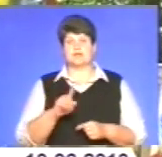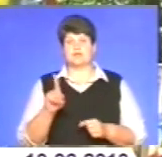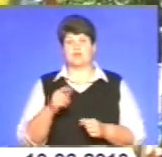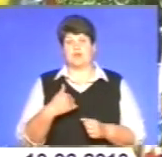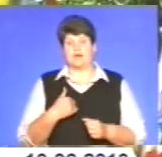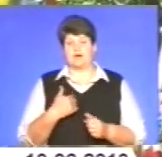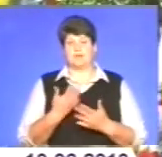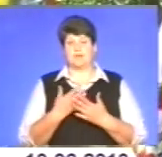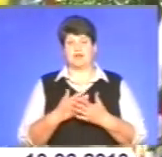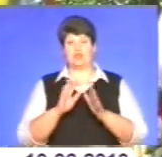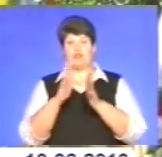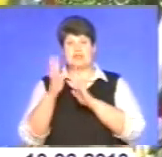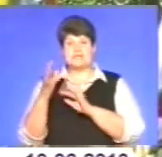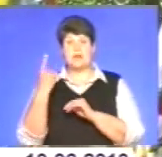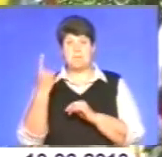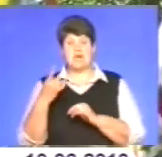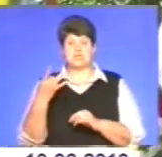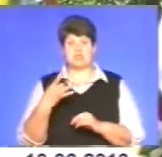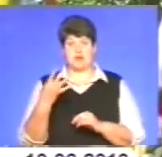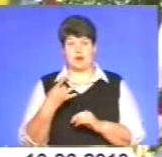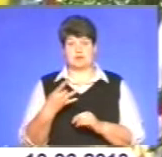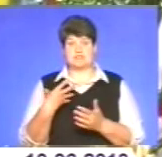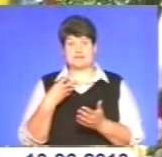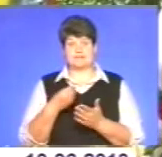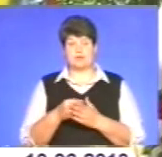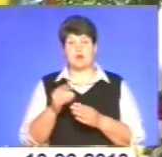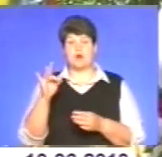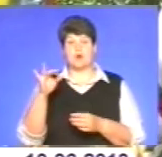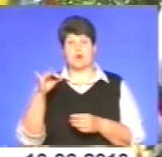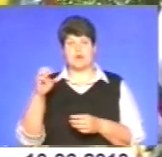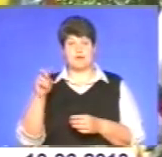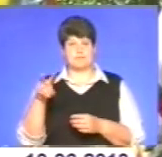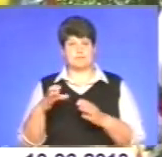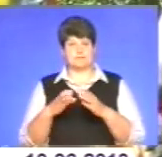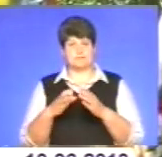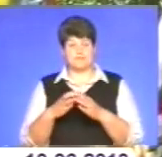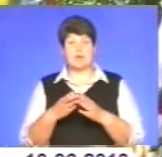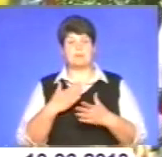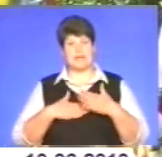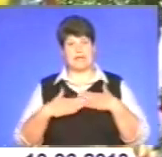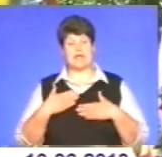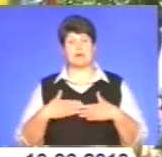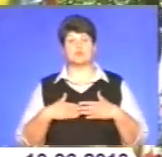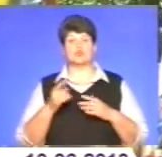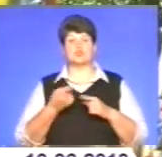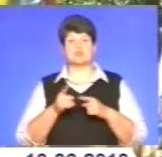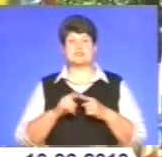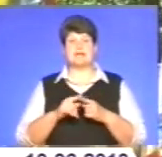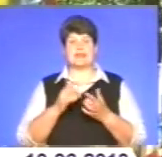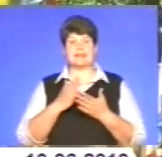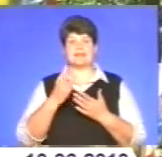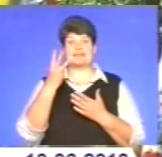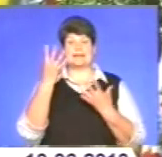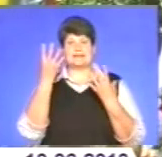от в лісі перший раз зі своїм роєм, але приємно, що це триває 3 дні. Я думаю,